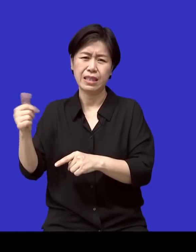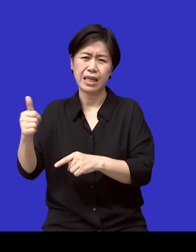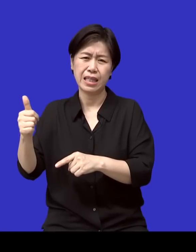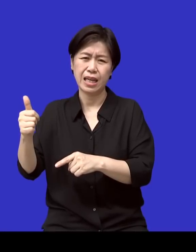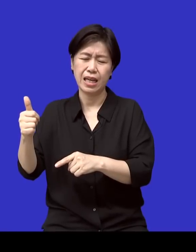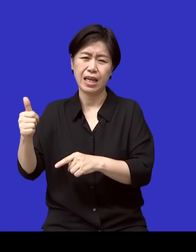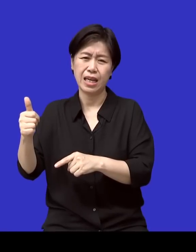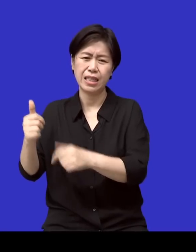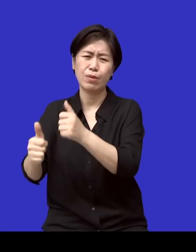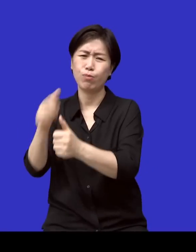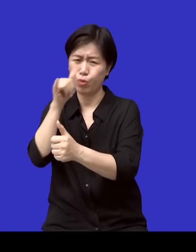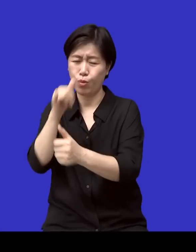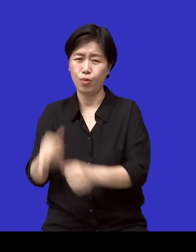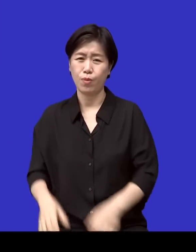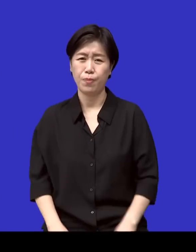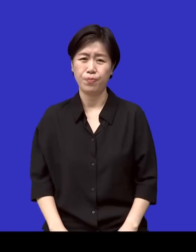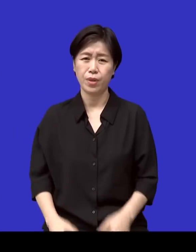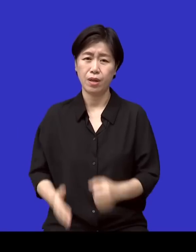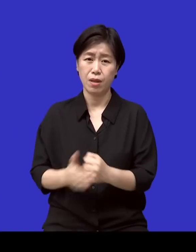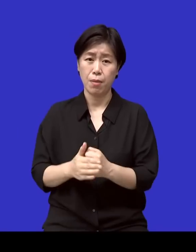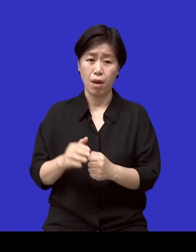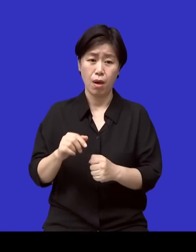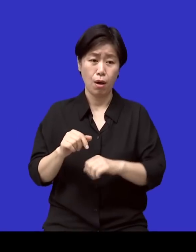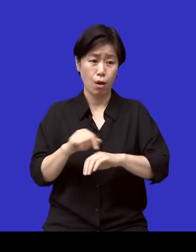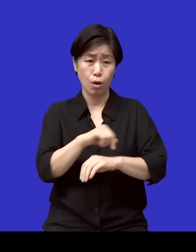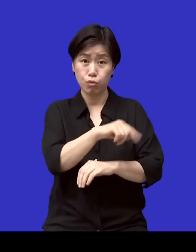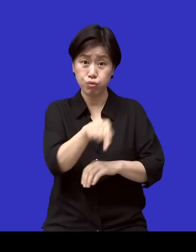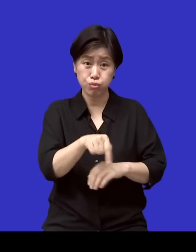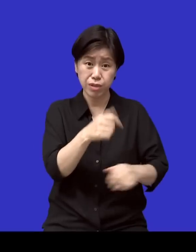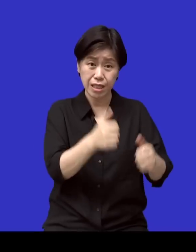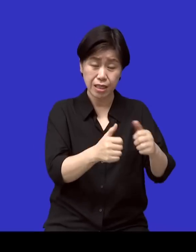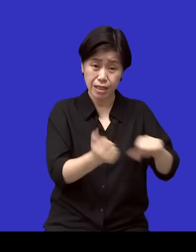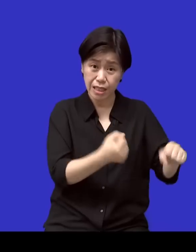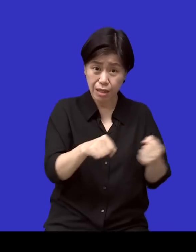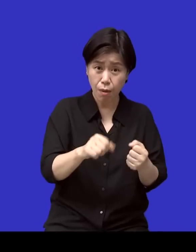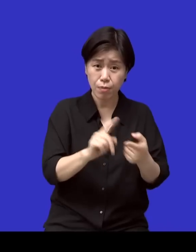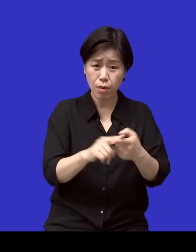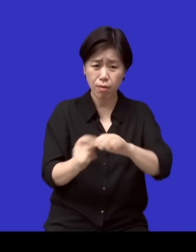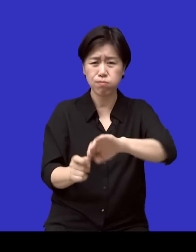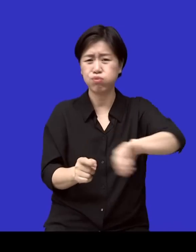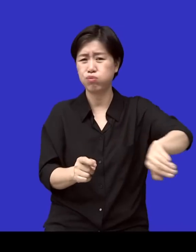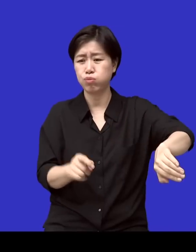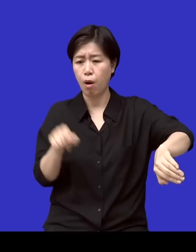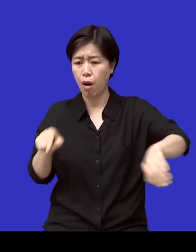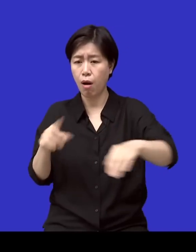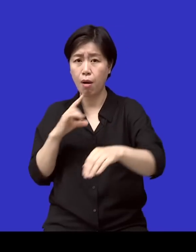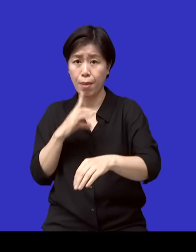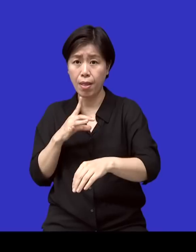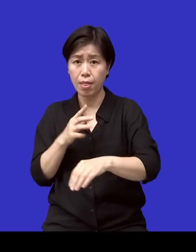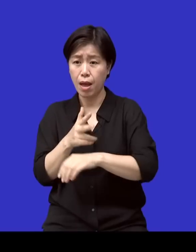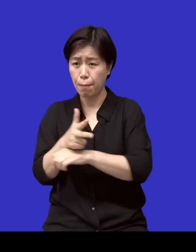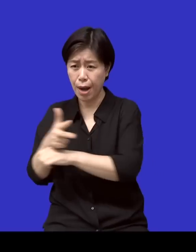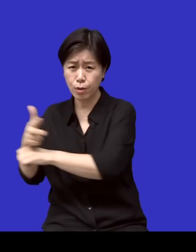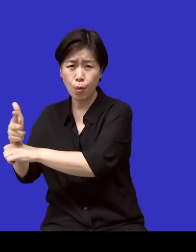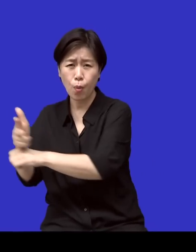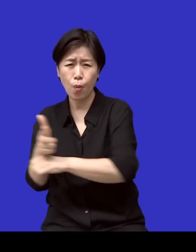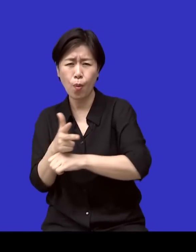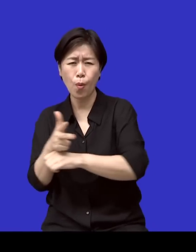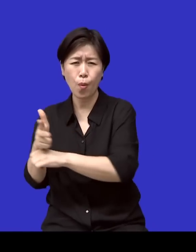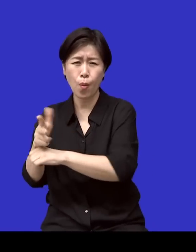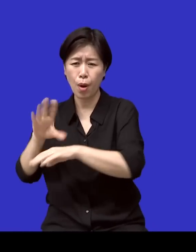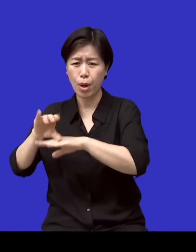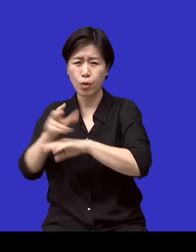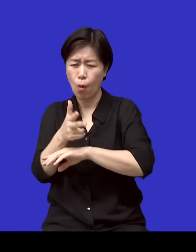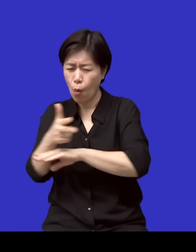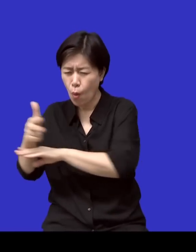저희가 3파가 다 성빈이 오빠가 찍고 저희 중계를 안 해주더라고요. 네. 그래서 그때 딱 체감을 더